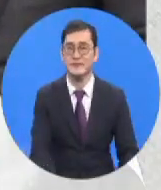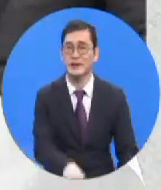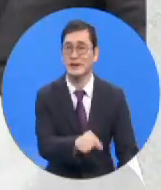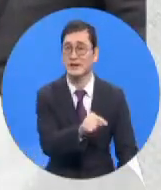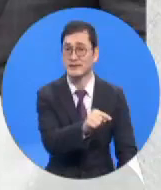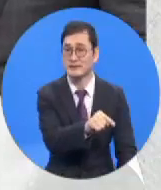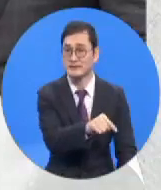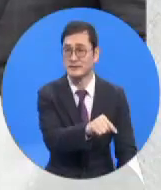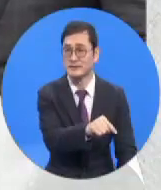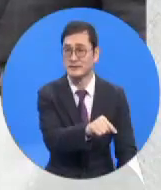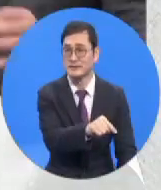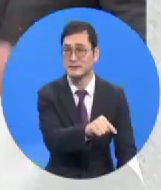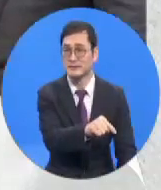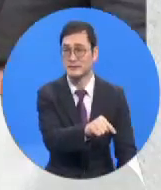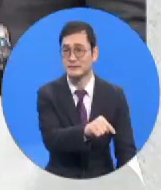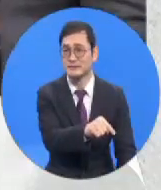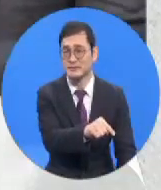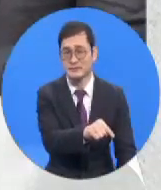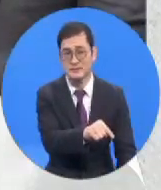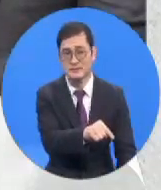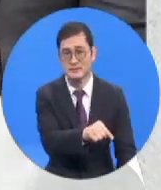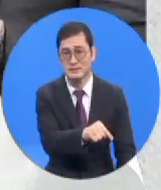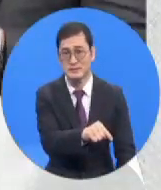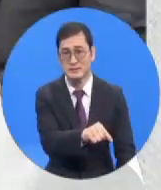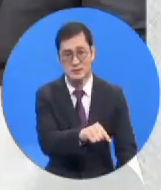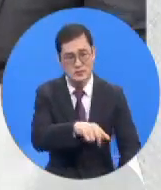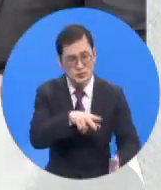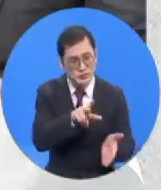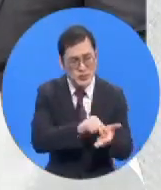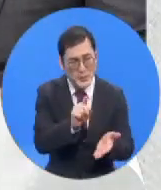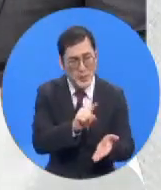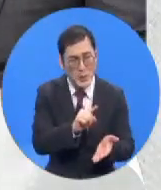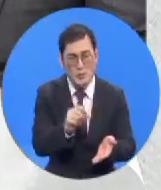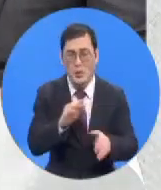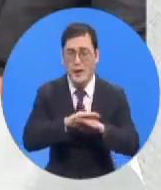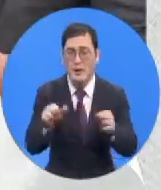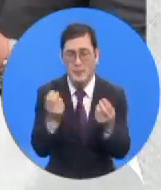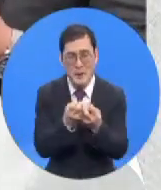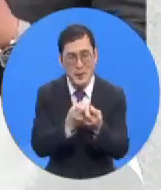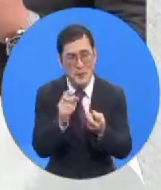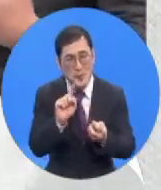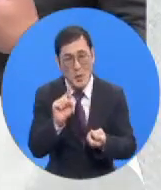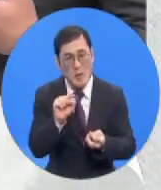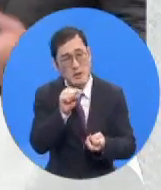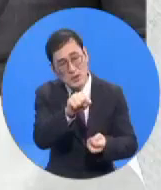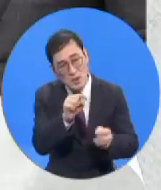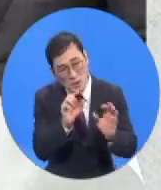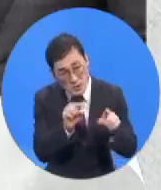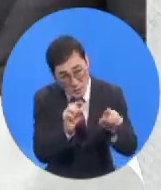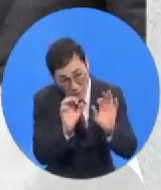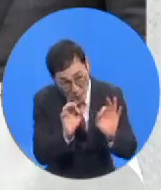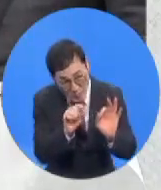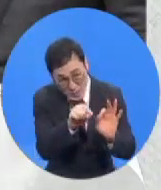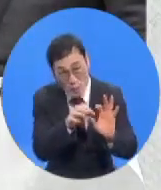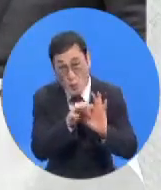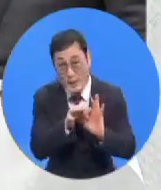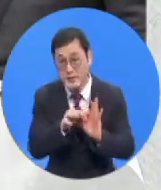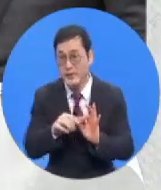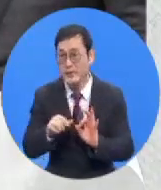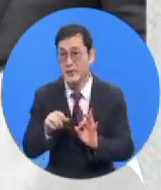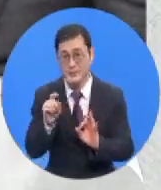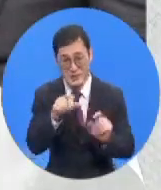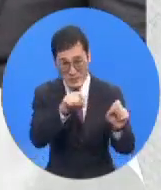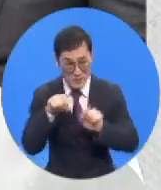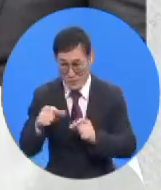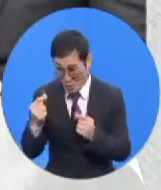정말로 되돌아보고 뭐가 진짜로 이제 문제 해결을 할 수 있는 쪽인지를 생각해봐야 된다는 게 오늘 이 판결이라고